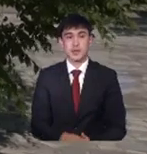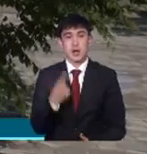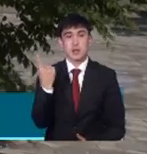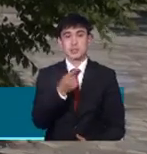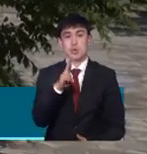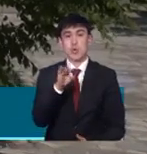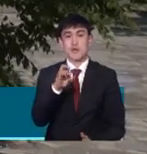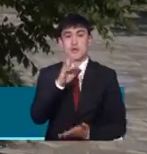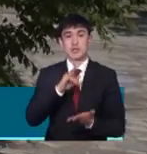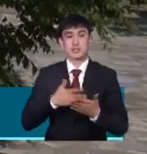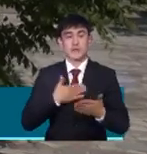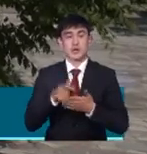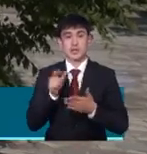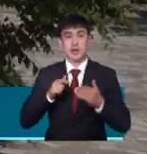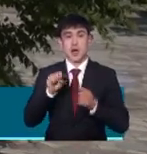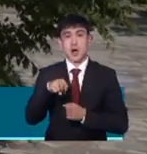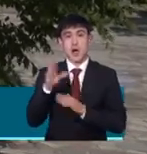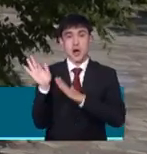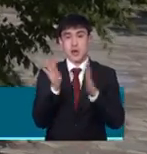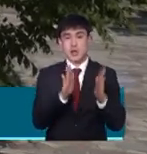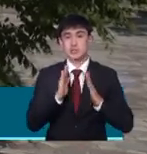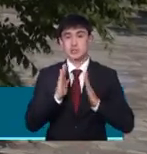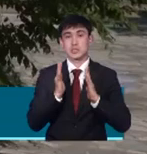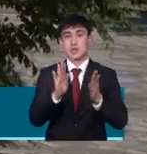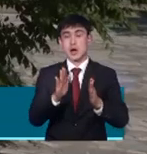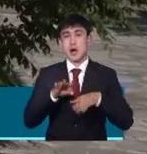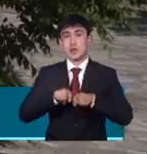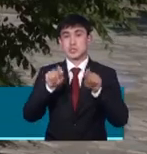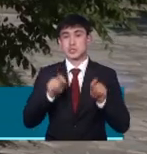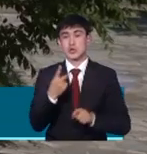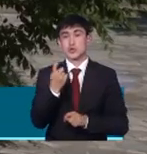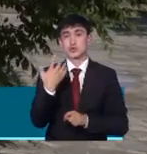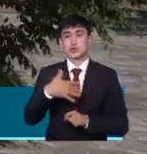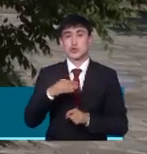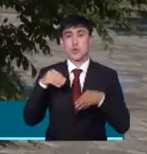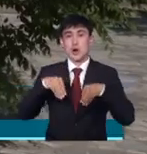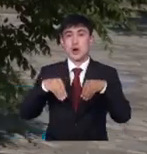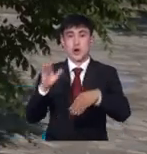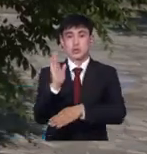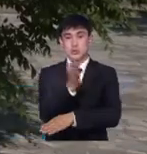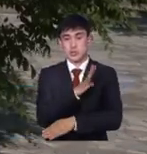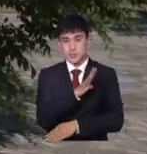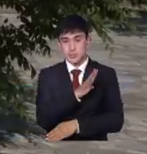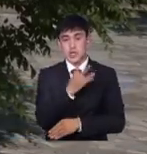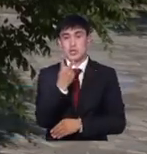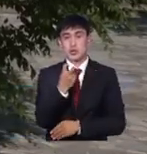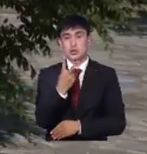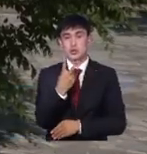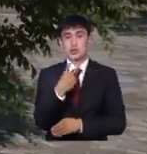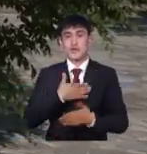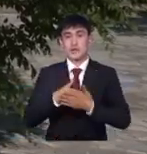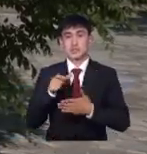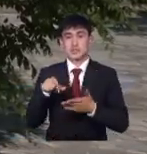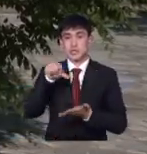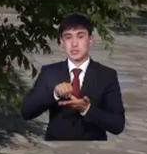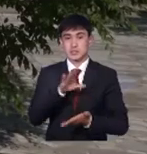Қонаев қаласында волонтер бар аллеясы ашылған болатын. Бұл аллеяға 150-ге жуық ағаш отырғызып, сонымен қатар 200-ге жуық волонтер